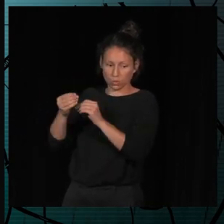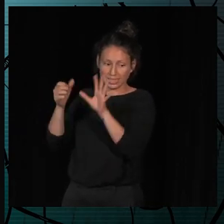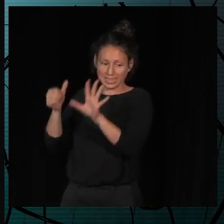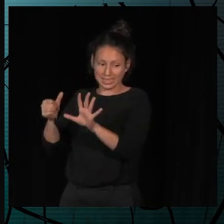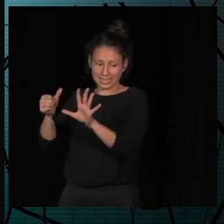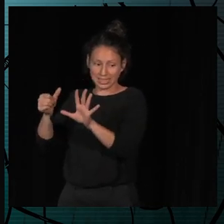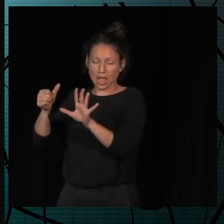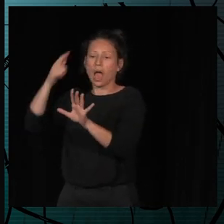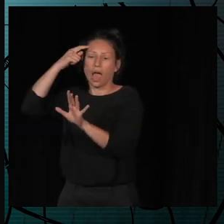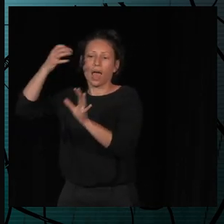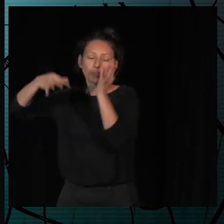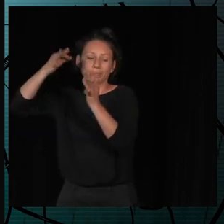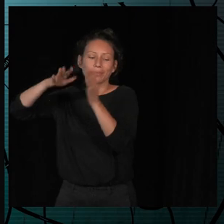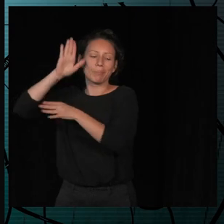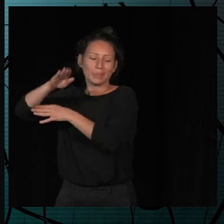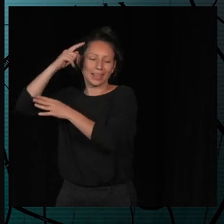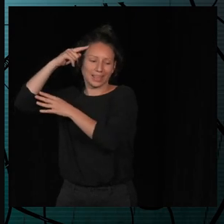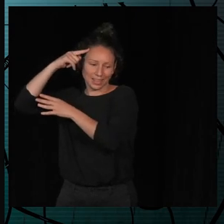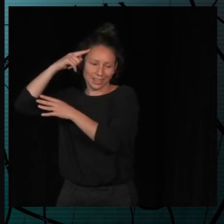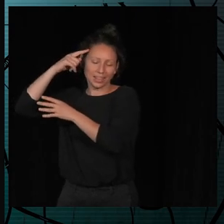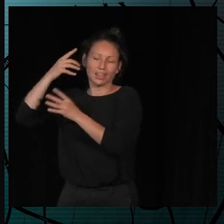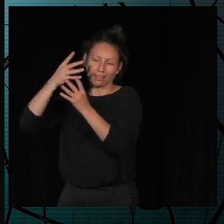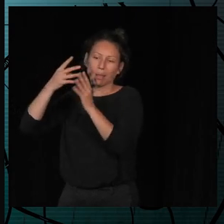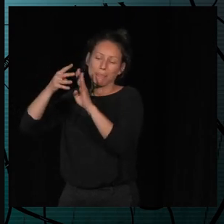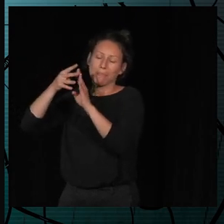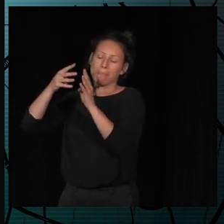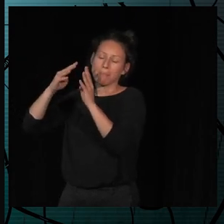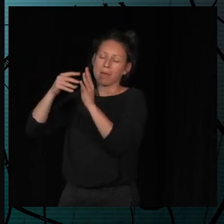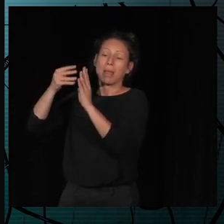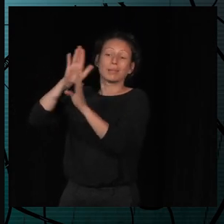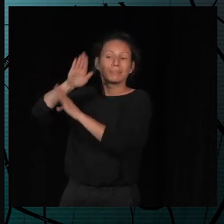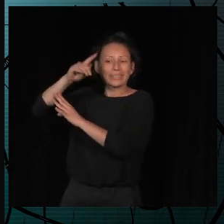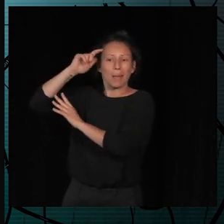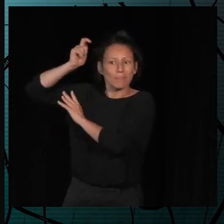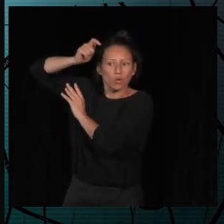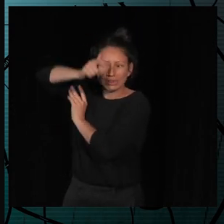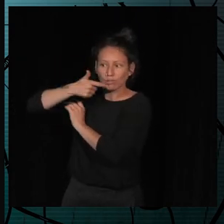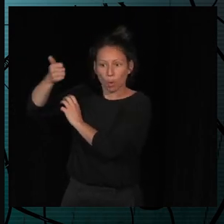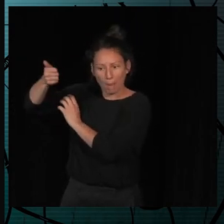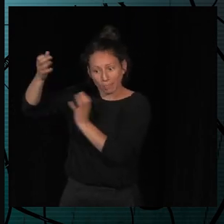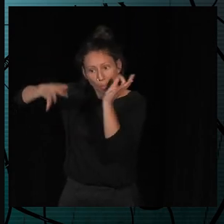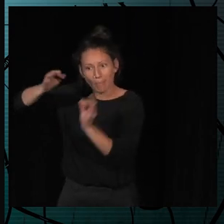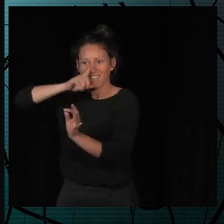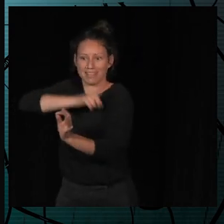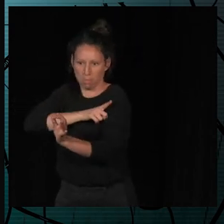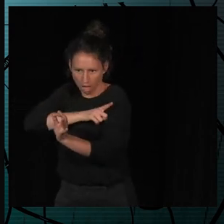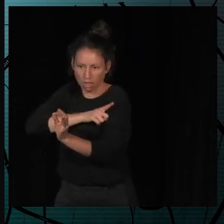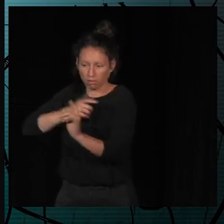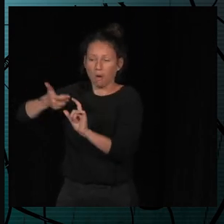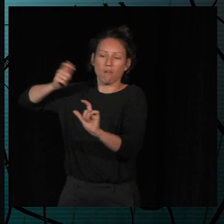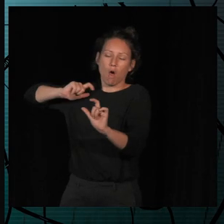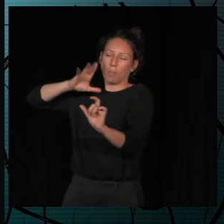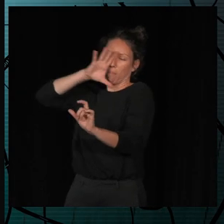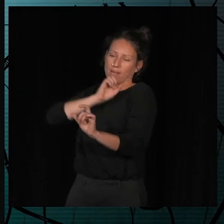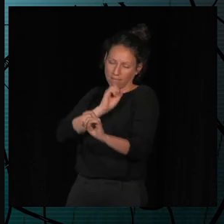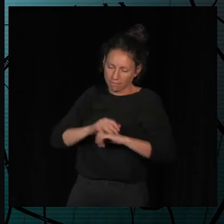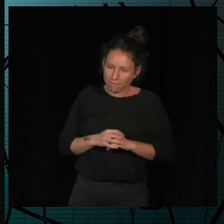faut pas non plus s'exciter là-dessus parce que les joueur de jeux vidéo comme je évoqué en commençant ils ont beaucoup d'autres raisons de jouer au jeux vidéo que